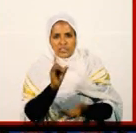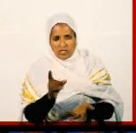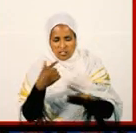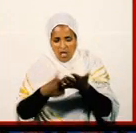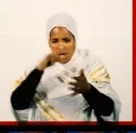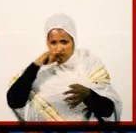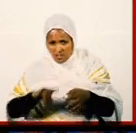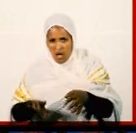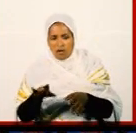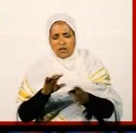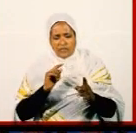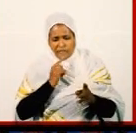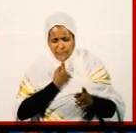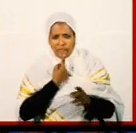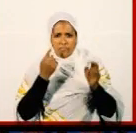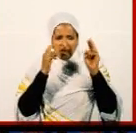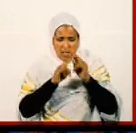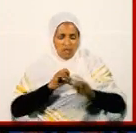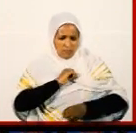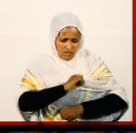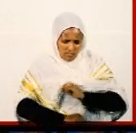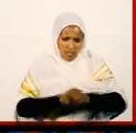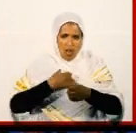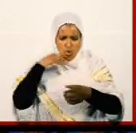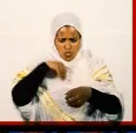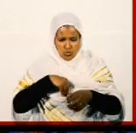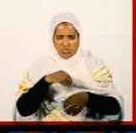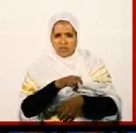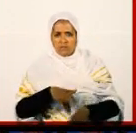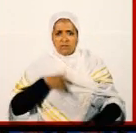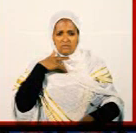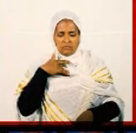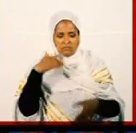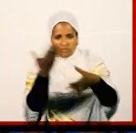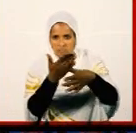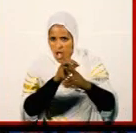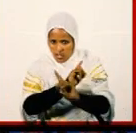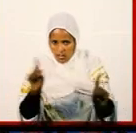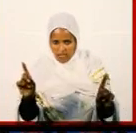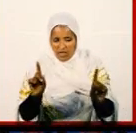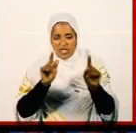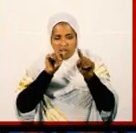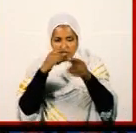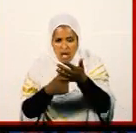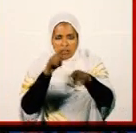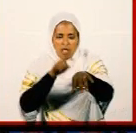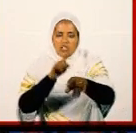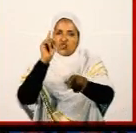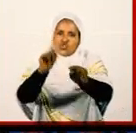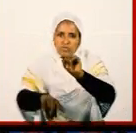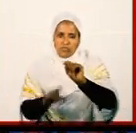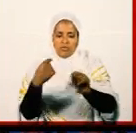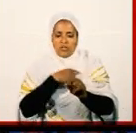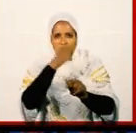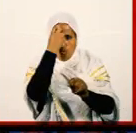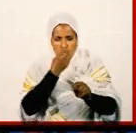የግዴታ ያንን ህፃንም ምርር ነው እያለው እንደው እየተጎሳቆለም ውስጡ ሌላ ነገር እየተሰማው እንደዛ እንዲያደርግ አይደለም። በቃ ያንን ሰዓት አይችልም።